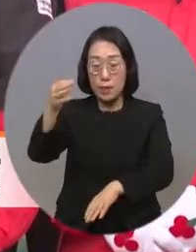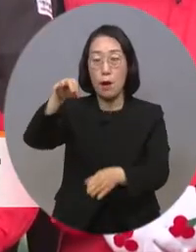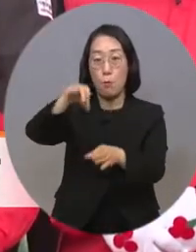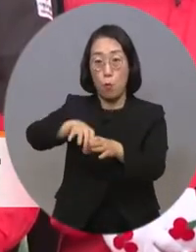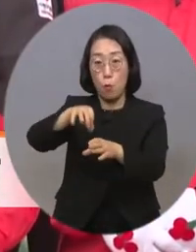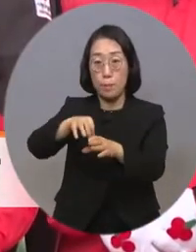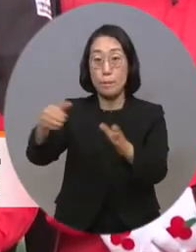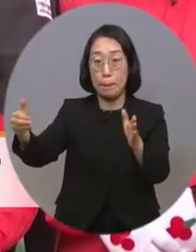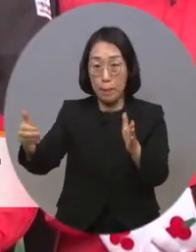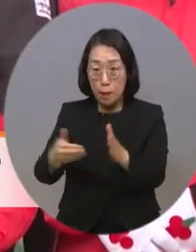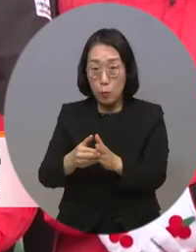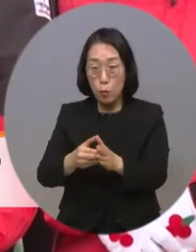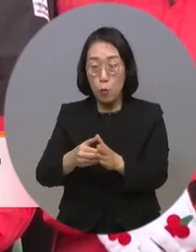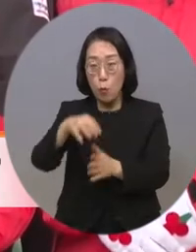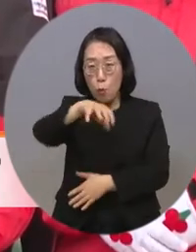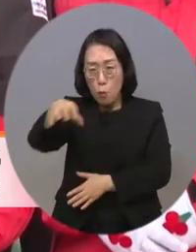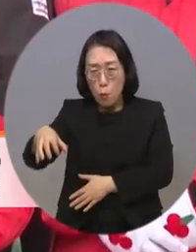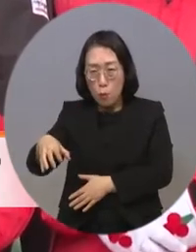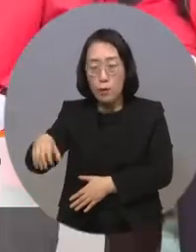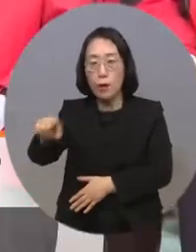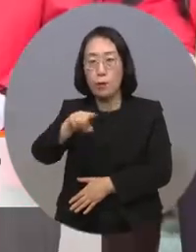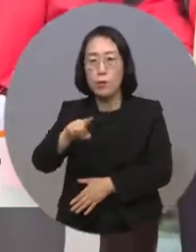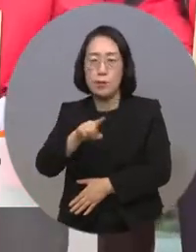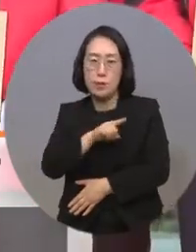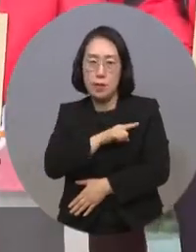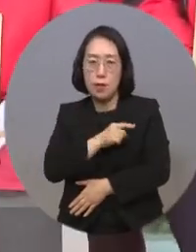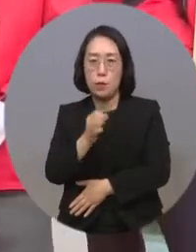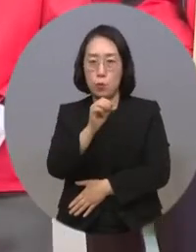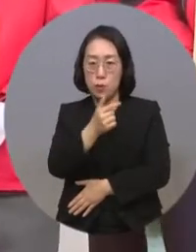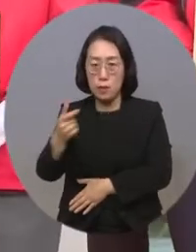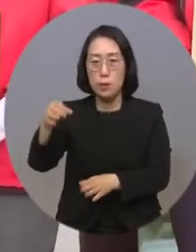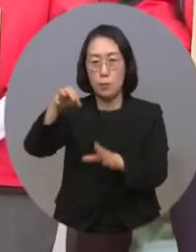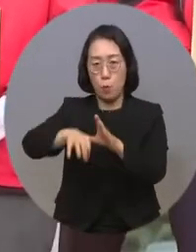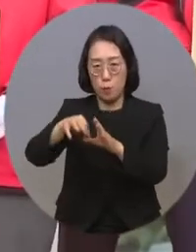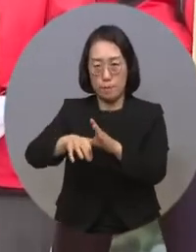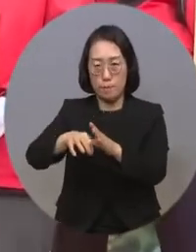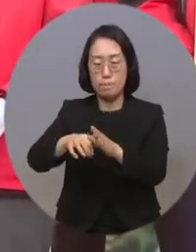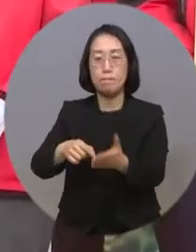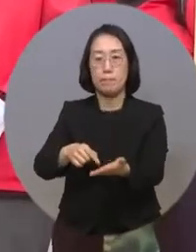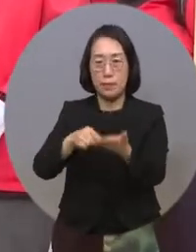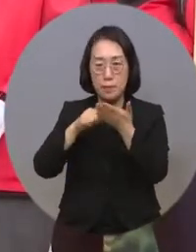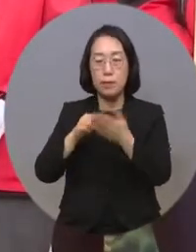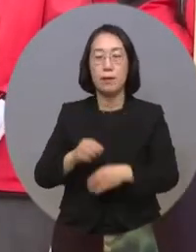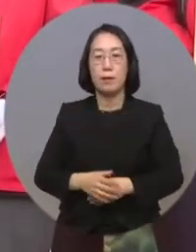올해 전라남도 22개 시군 중 가장 많은 모금액을 기록했습니다.